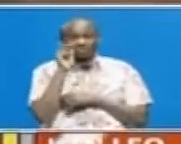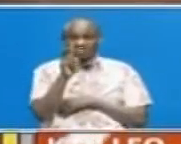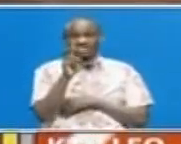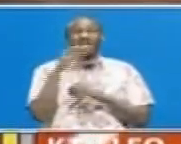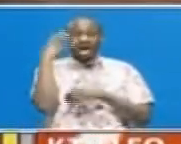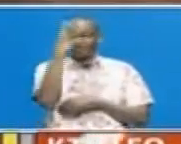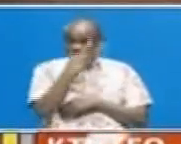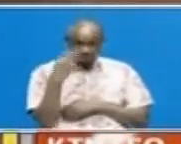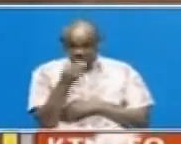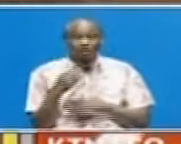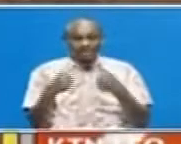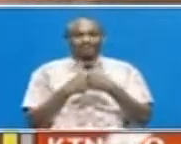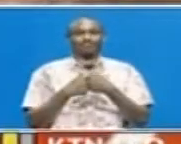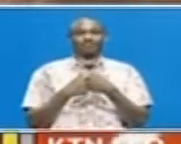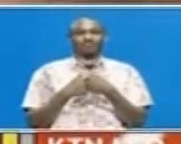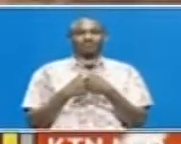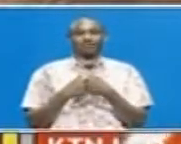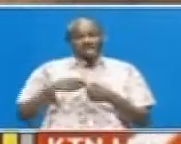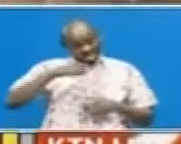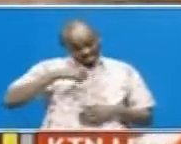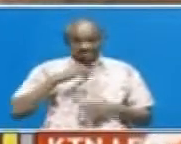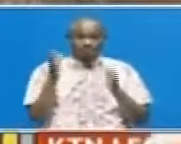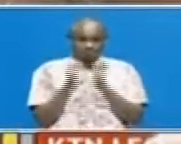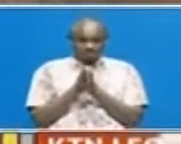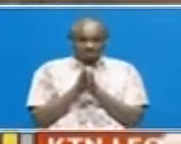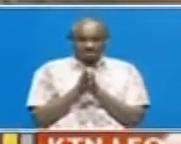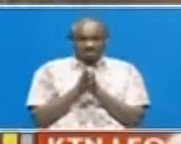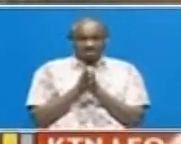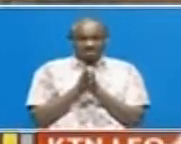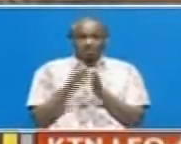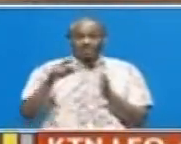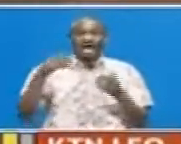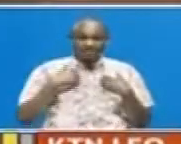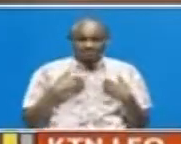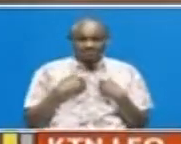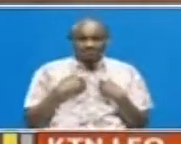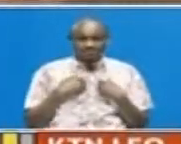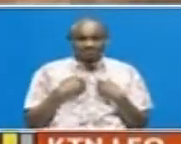a beautiful game for us, and who have